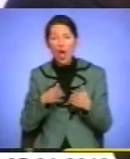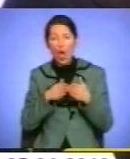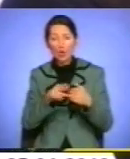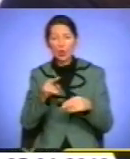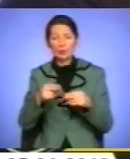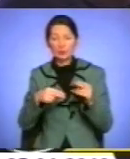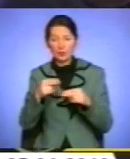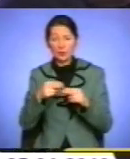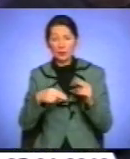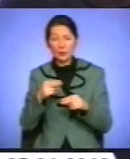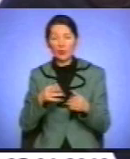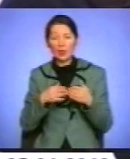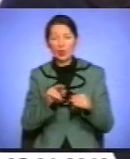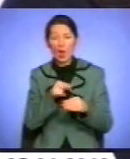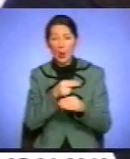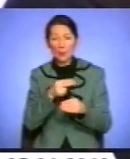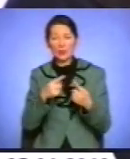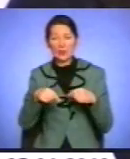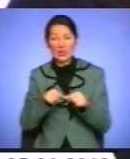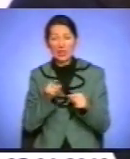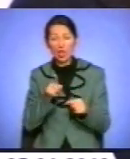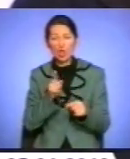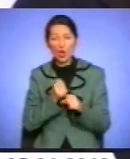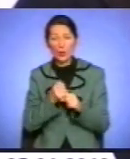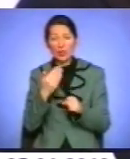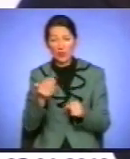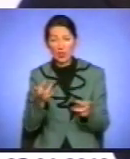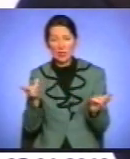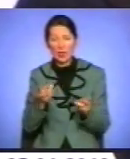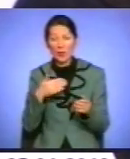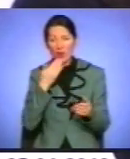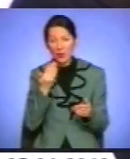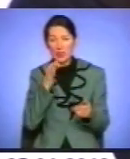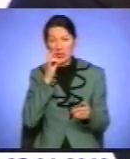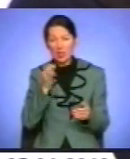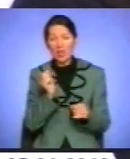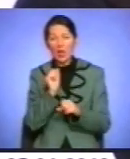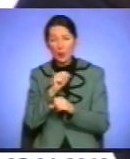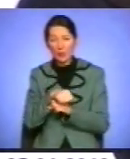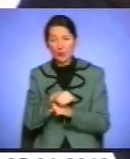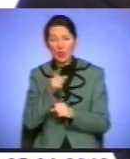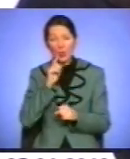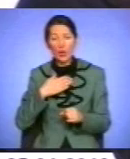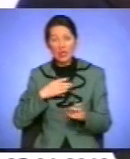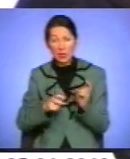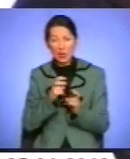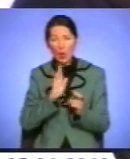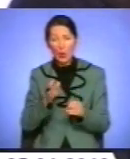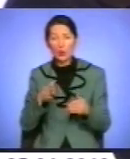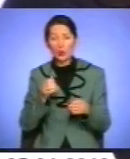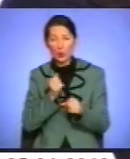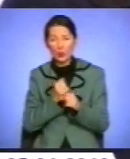судоремонтної отраслі. І те, що робите ви, надо вам делать низкий поклон. Пока наші підприємства будуть випускати такі красавці